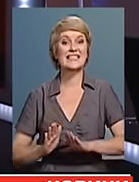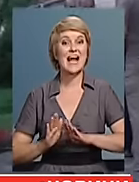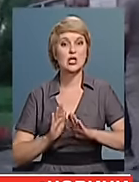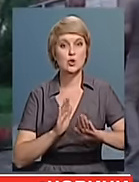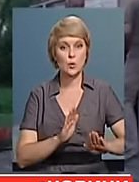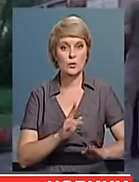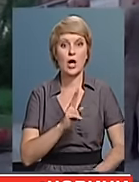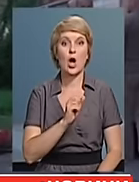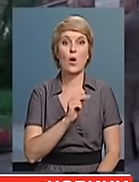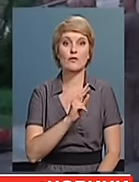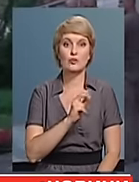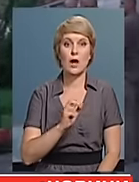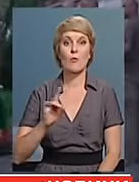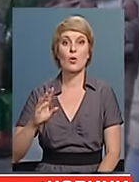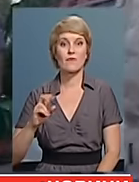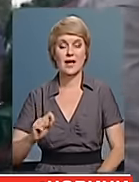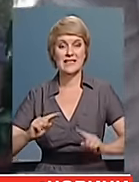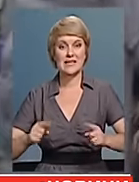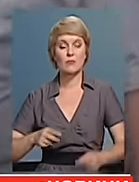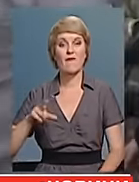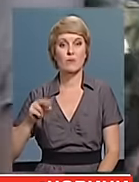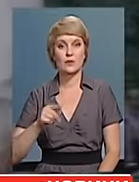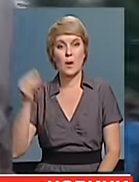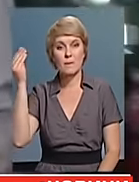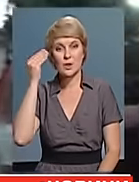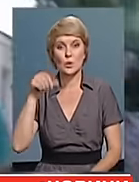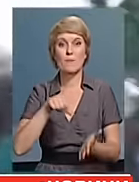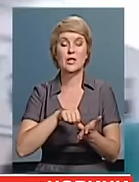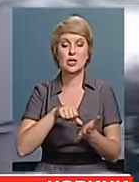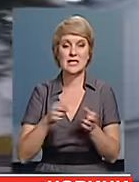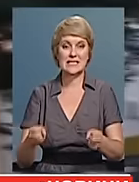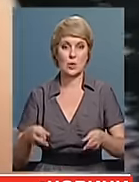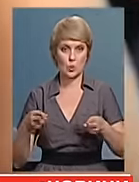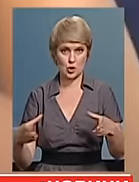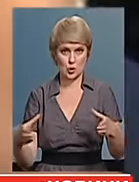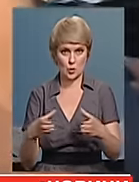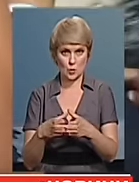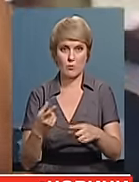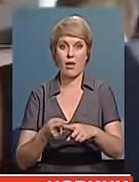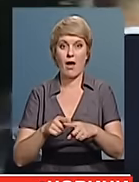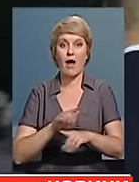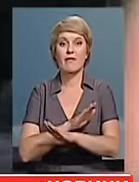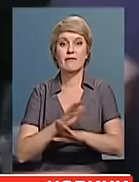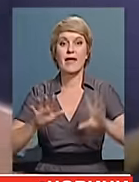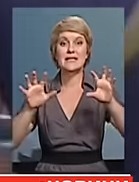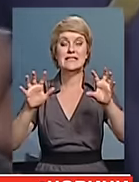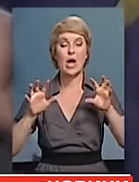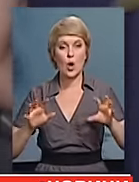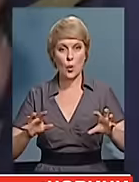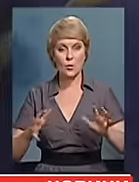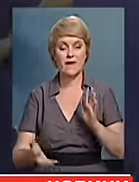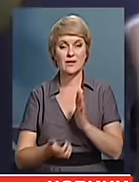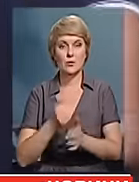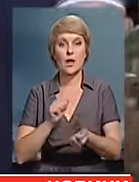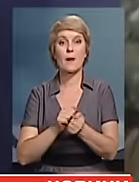нагадаю, затримали в понеділок. Його підозрюють у причетності до злочинної групи, яка незаконно видобувала бурштин. Окрім Боровика, ув'язнили